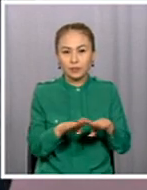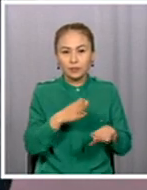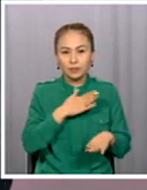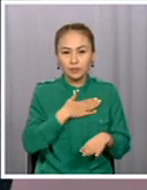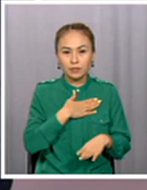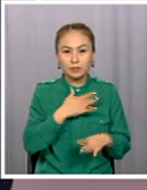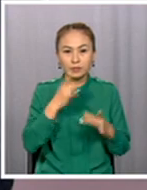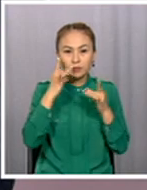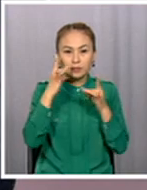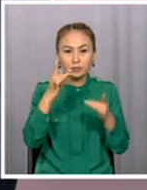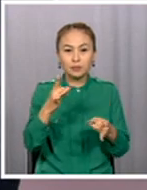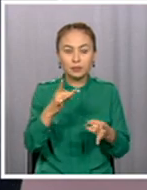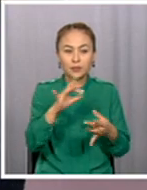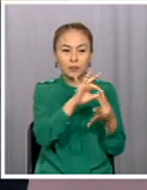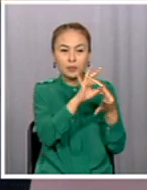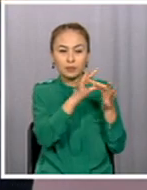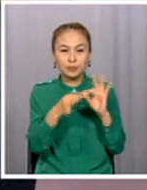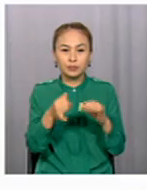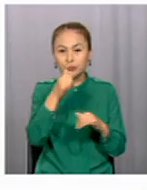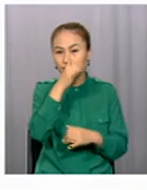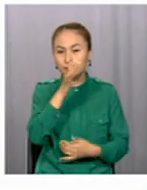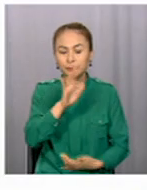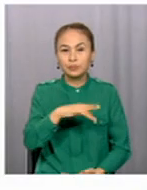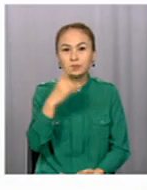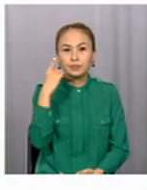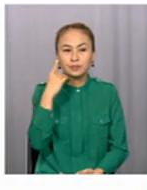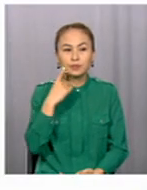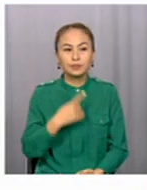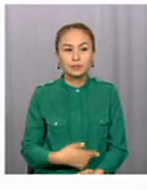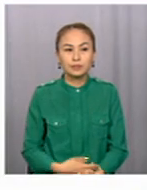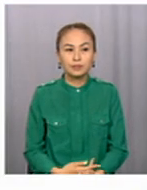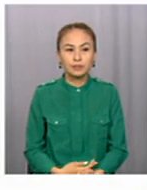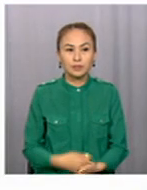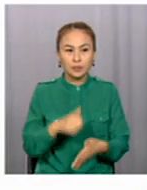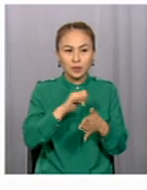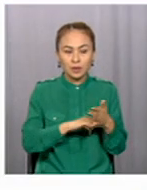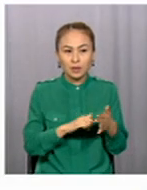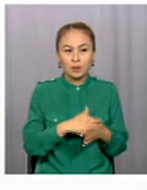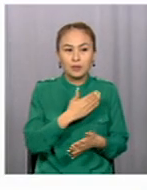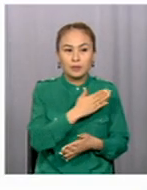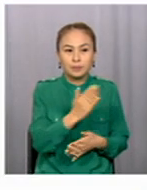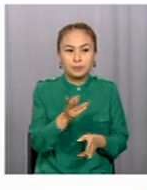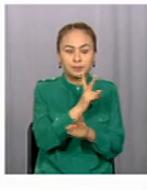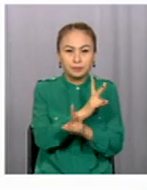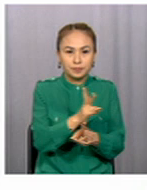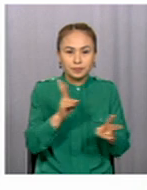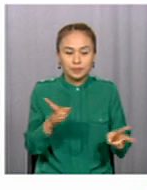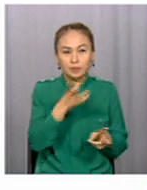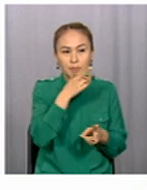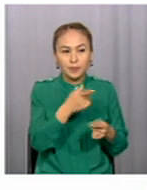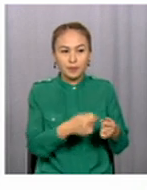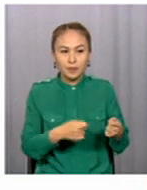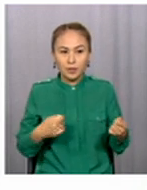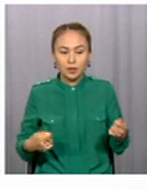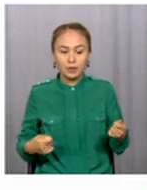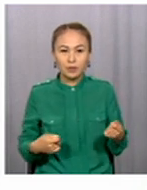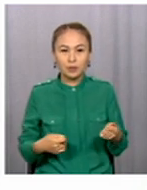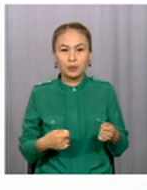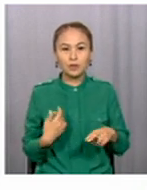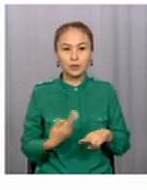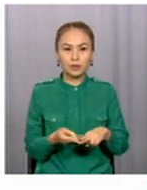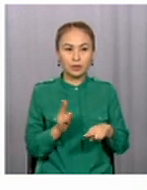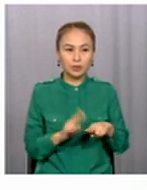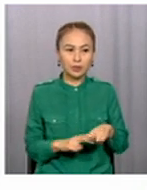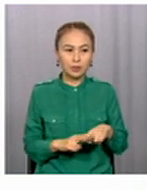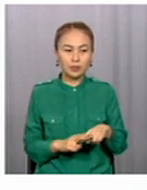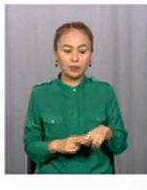олардың дыбысын анық ести алмаймыз. Себебі олардың кейбірі бәсең дыбыс шығаратындықтан